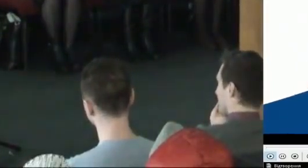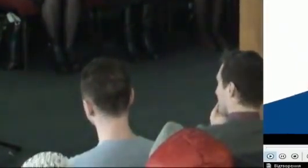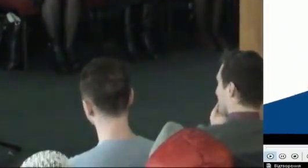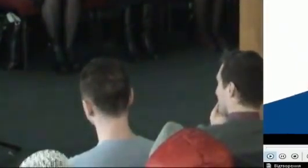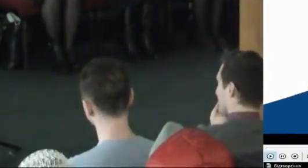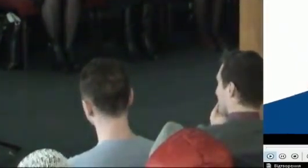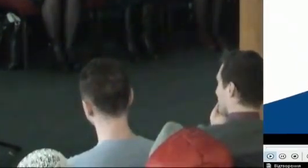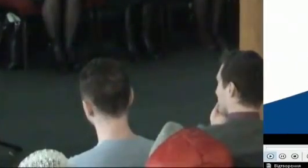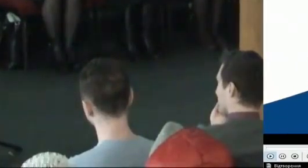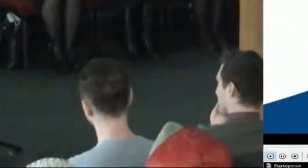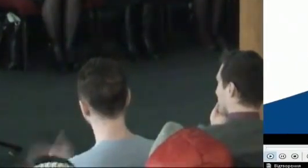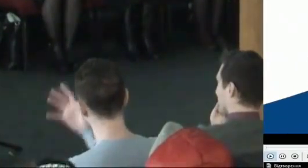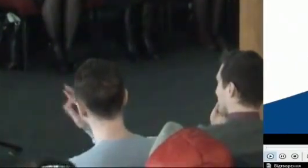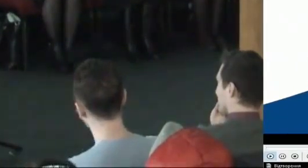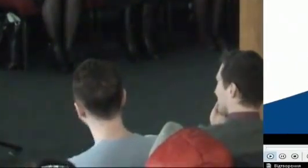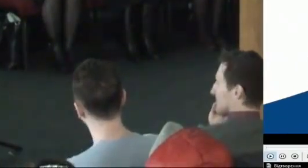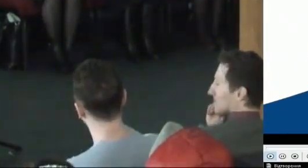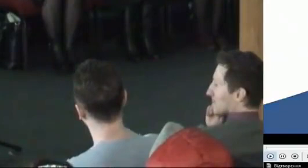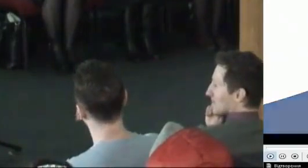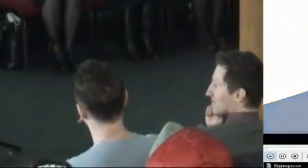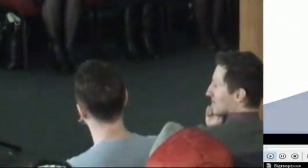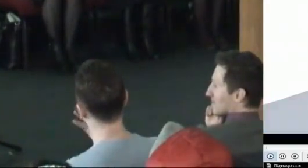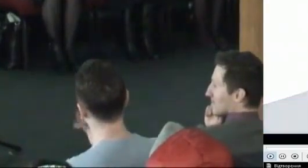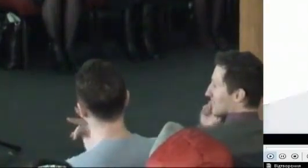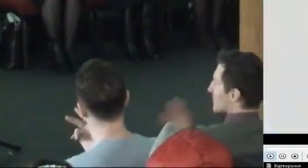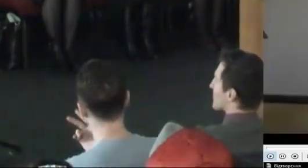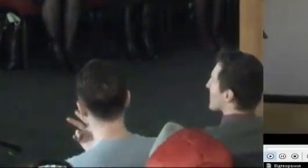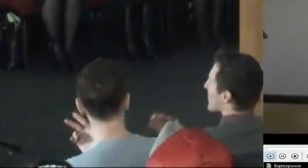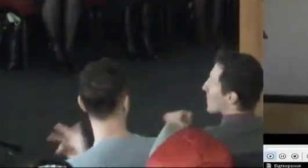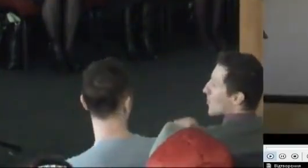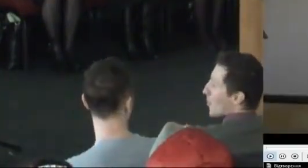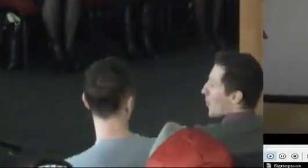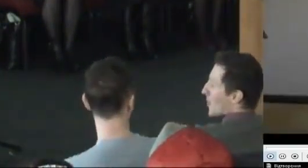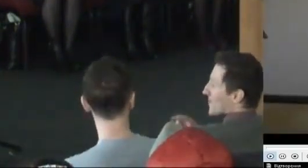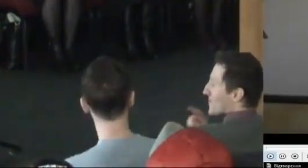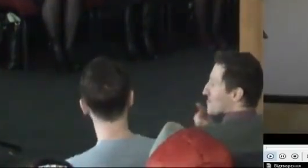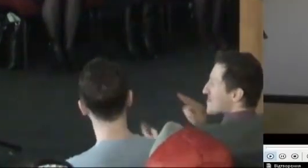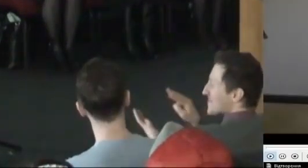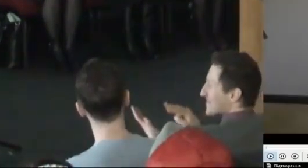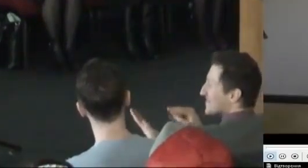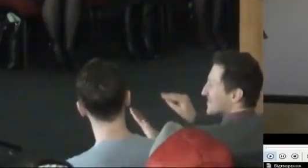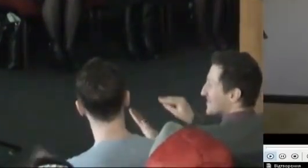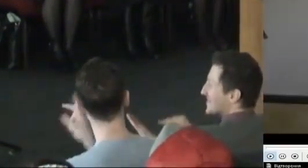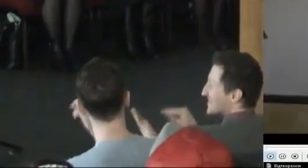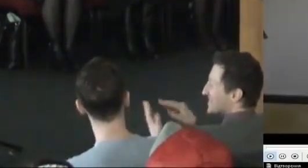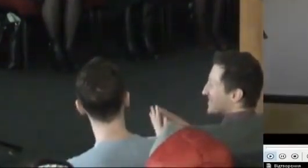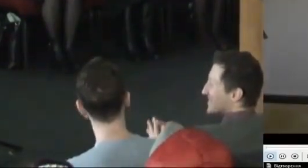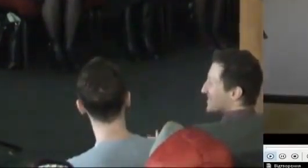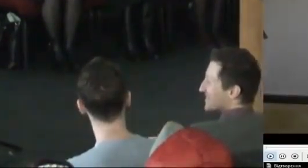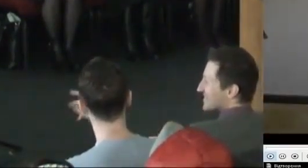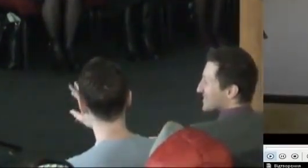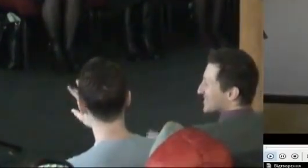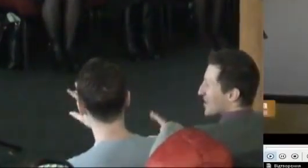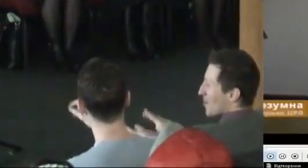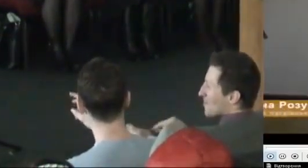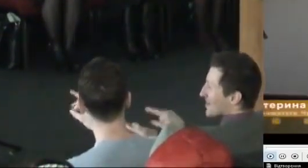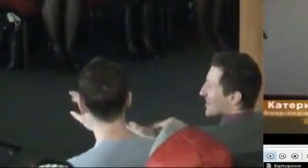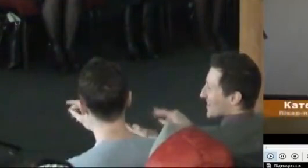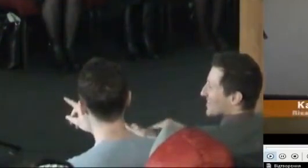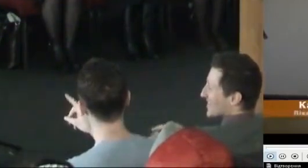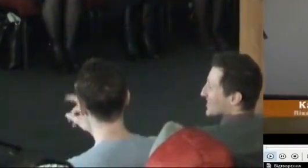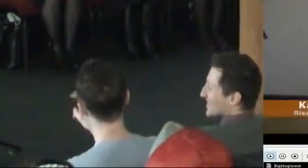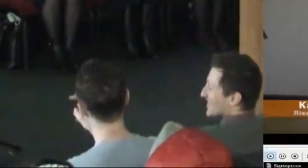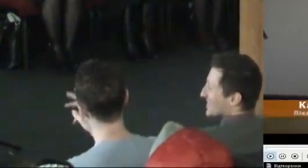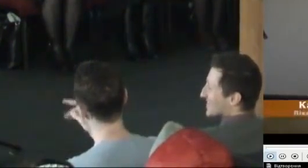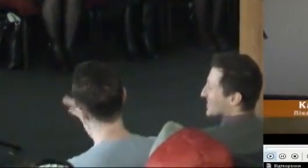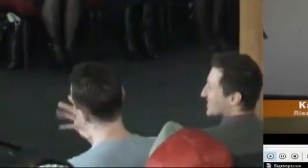підтримка, надія і віра у боротьбі з хворобою. Когда ребенок попадает в больницу, когда длительно болеет, он всего